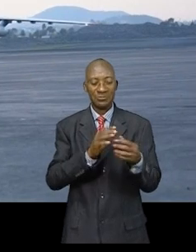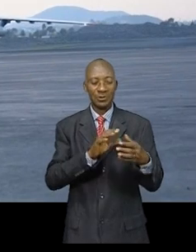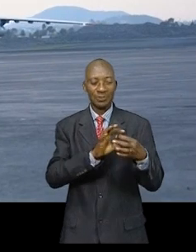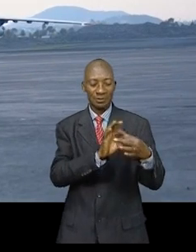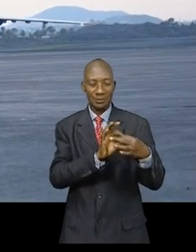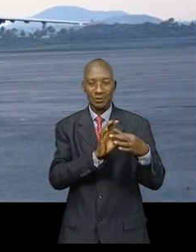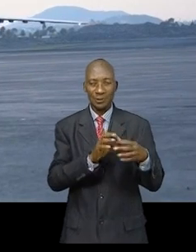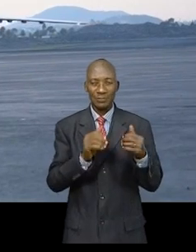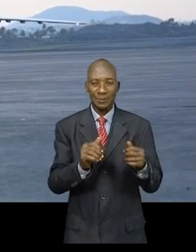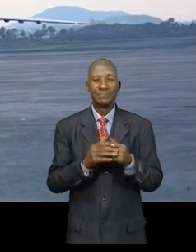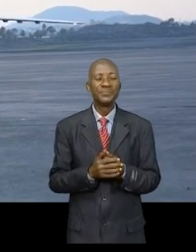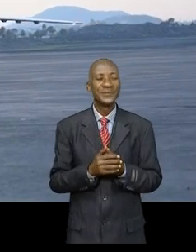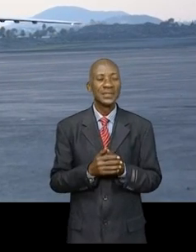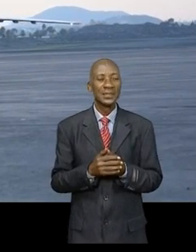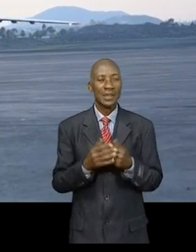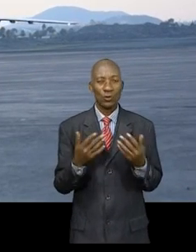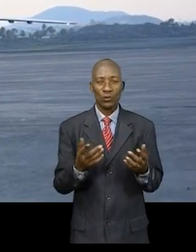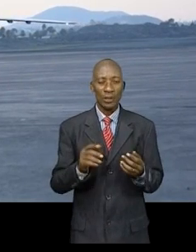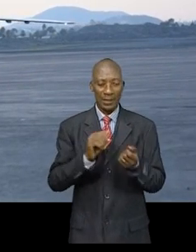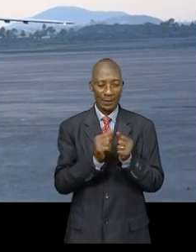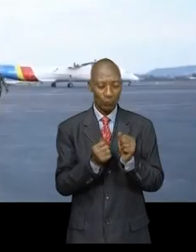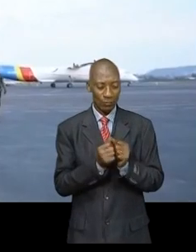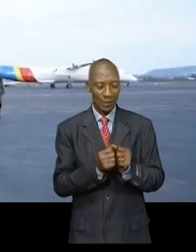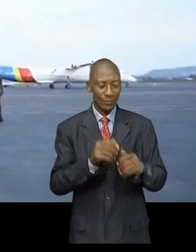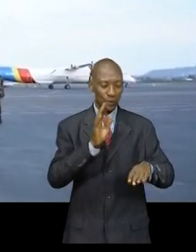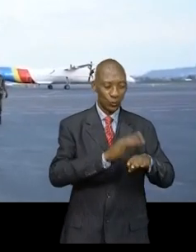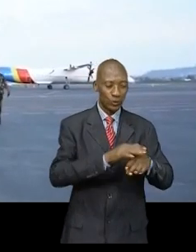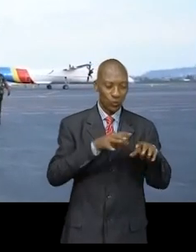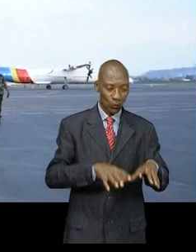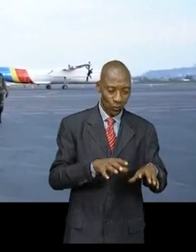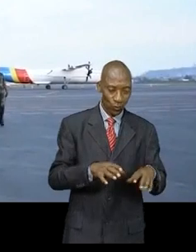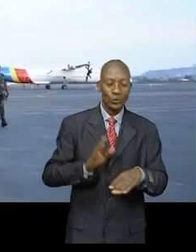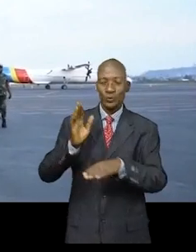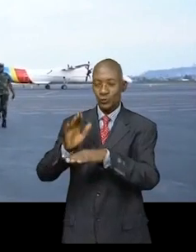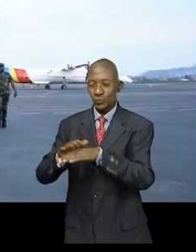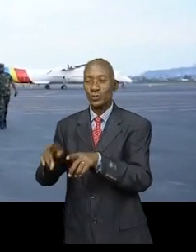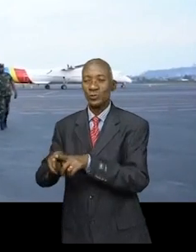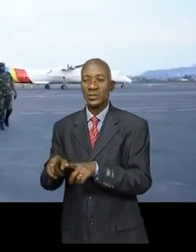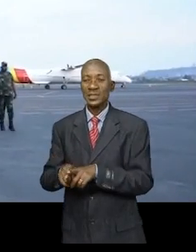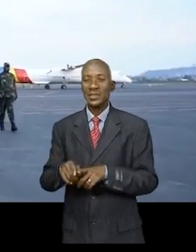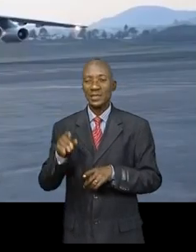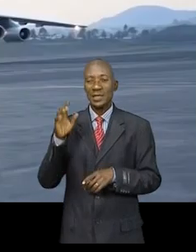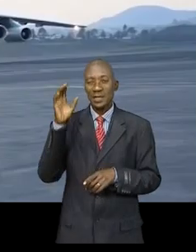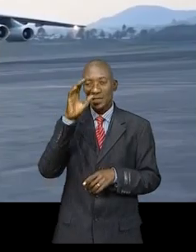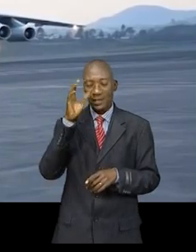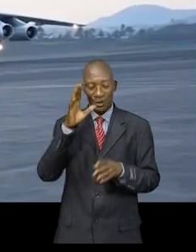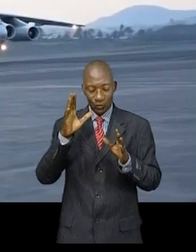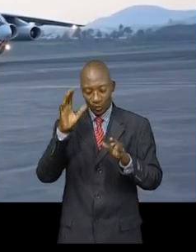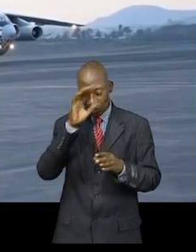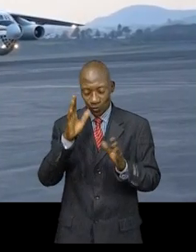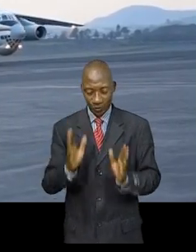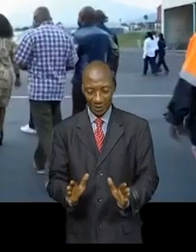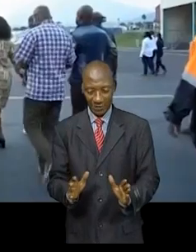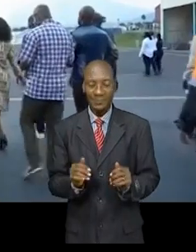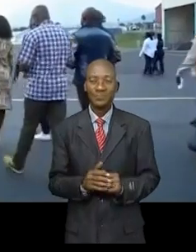tout ce qui arrive aux voisins affecte forcément l'autre. C'est pour exprimer sa solidarité au peuple congolais que le président Denis Sassou